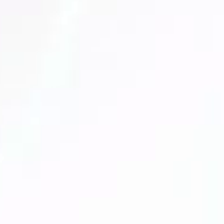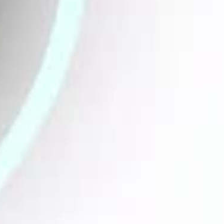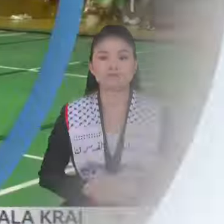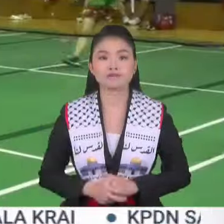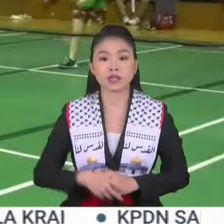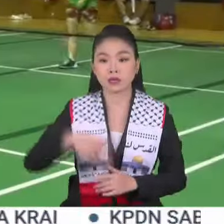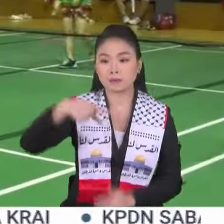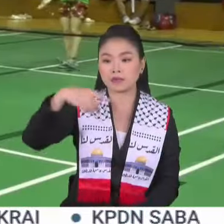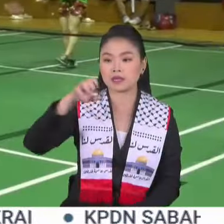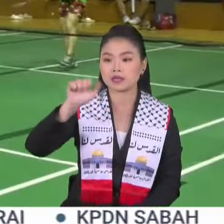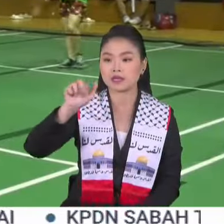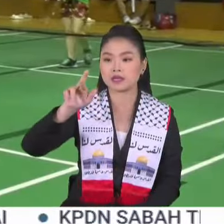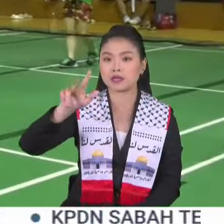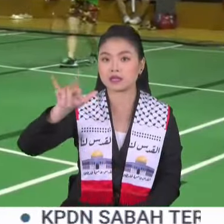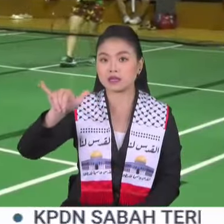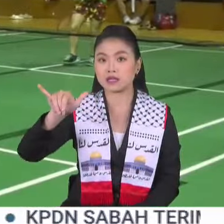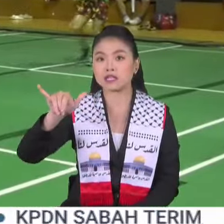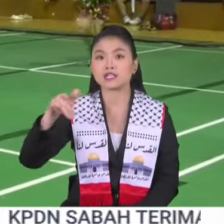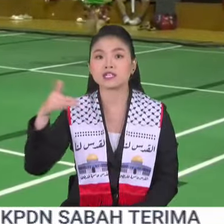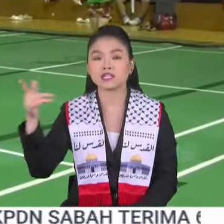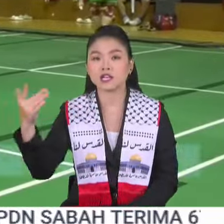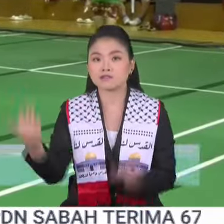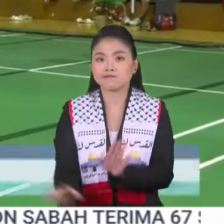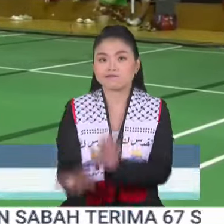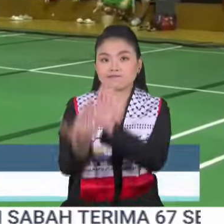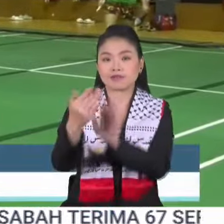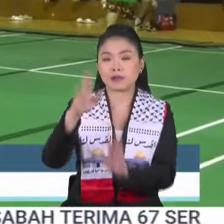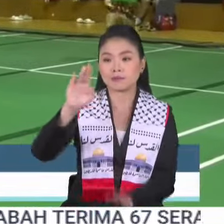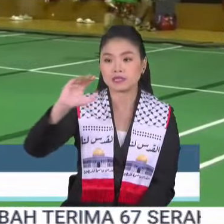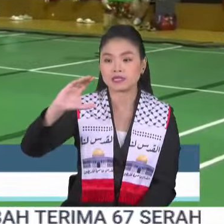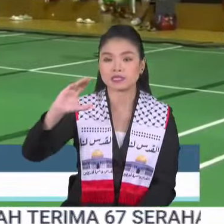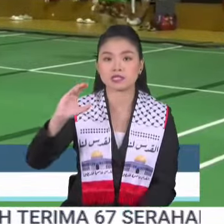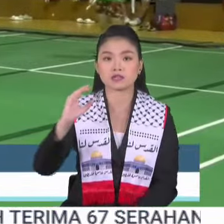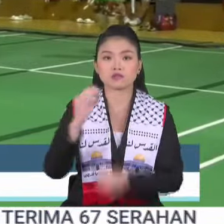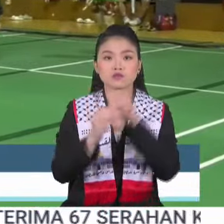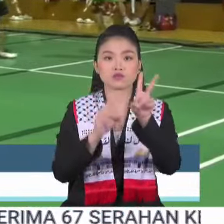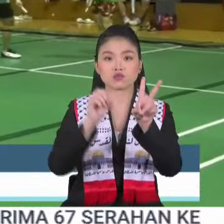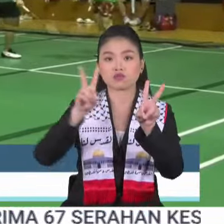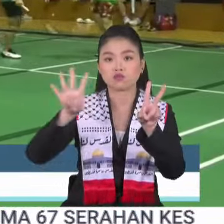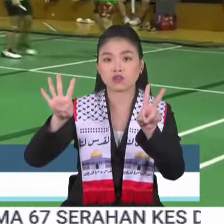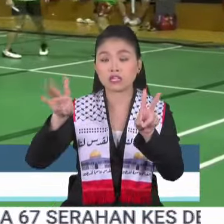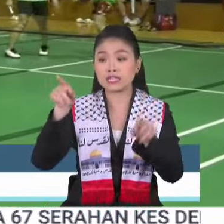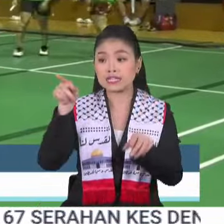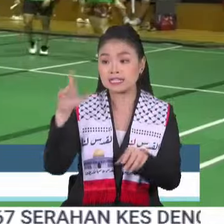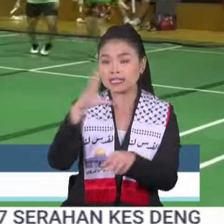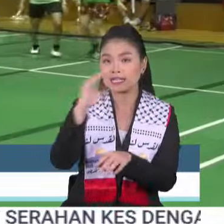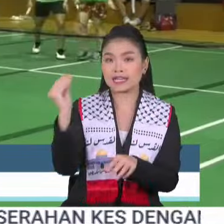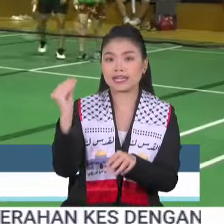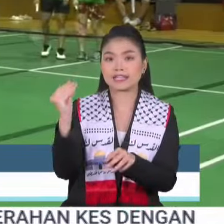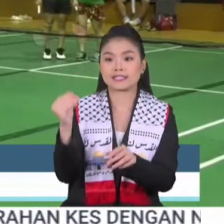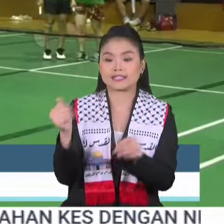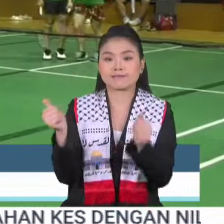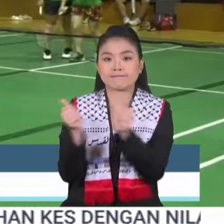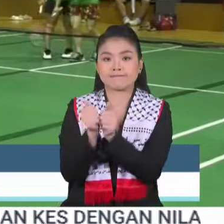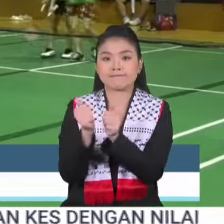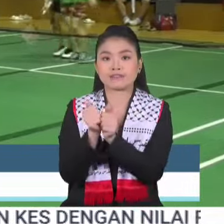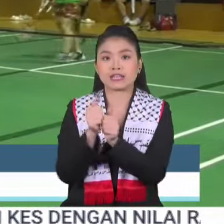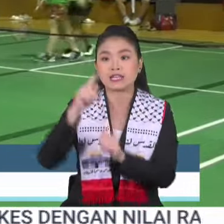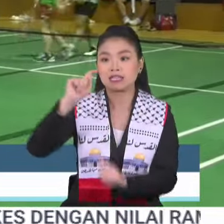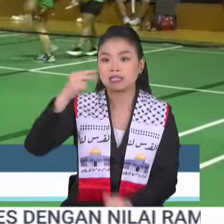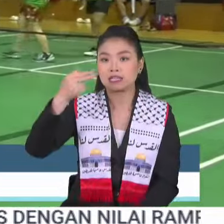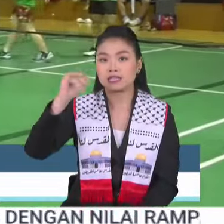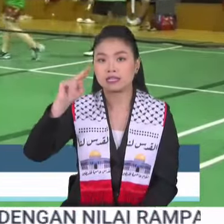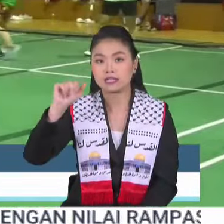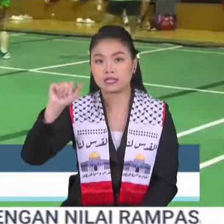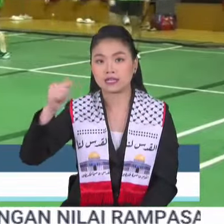Turut senada, Perlitan yang berdepan cabaran getir pada BAC 2024 ini selepas dia dan pasangannya M. Tina diundi menentang